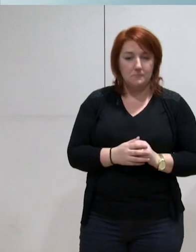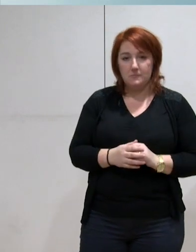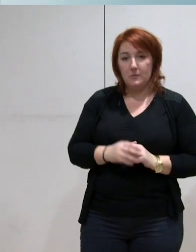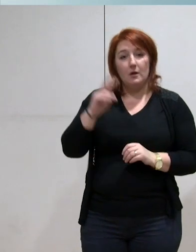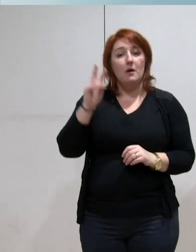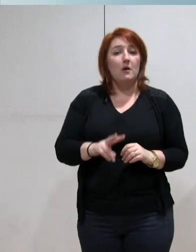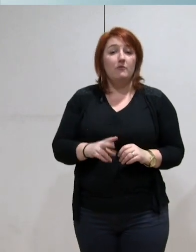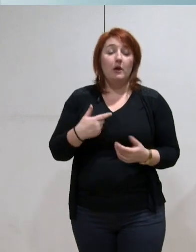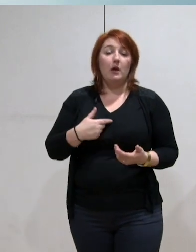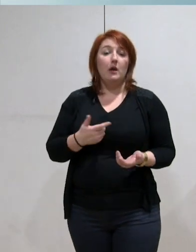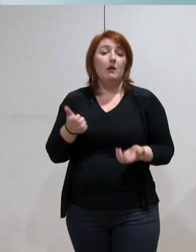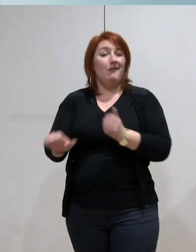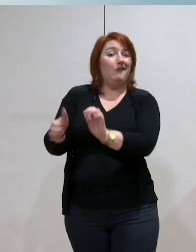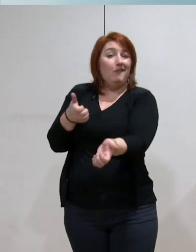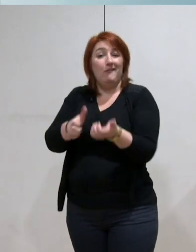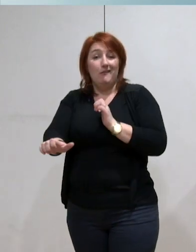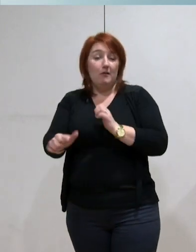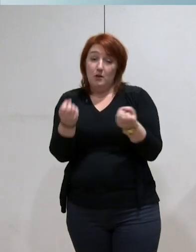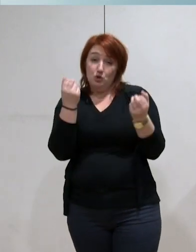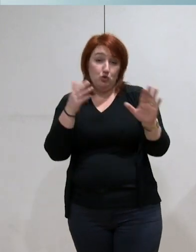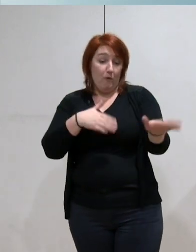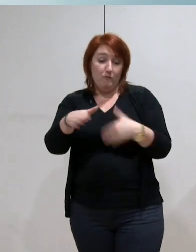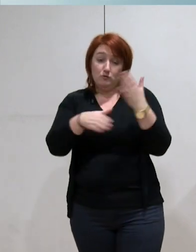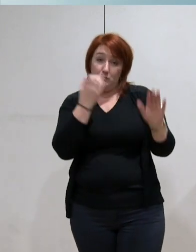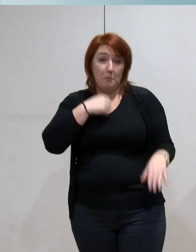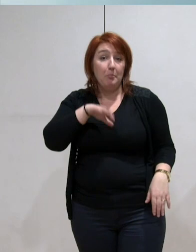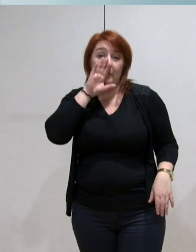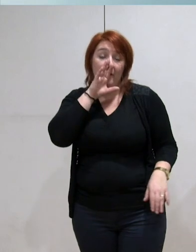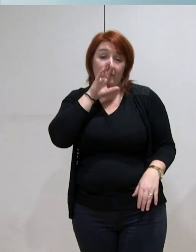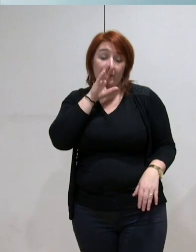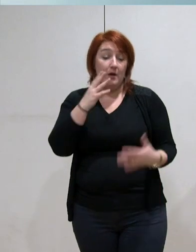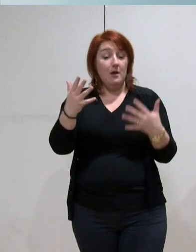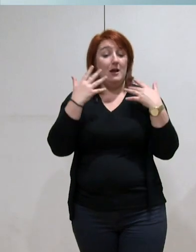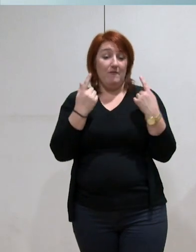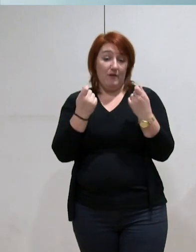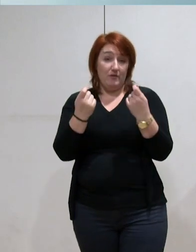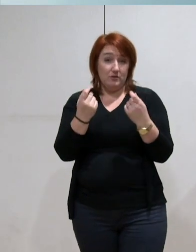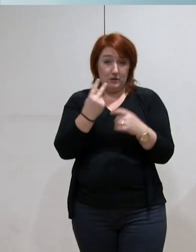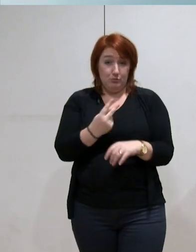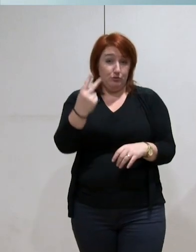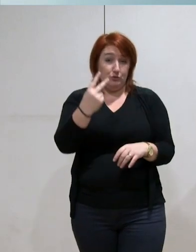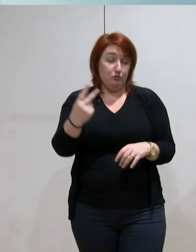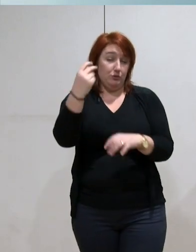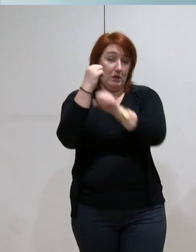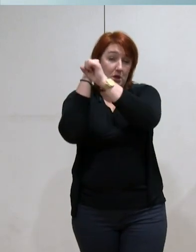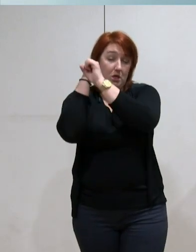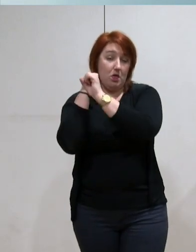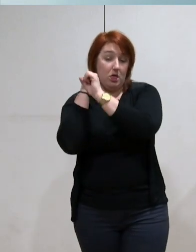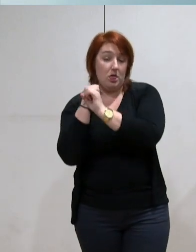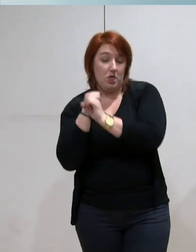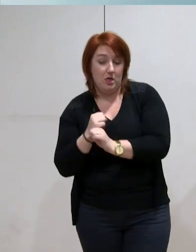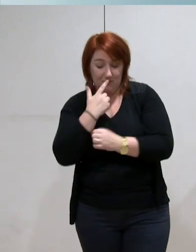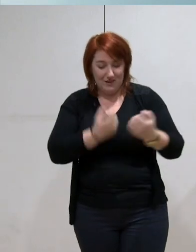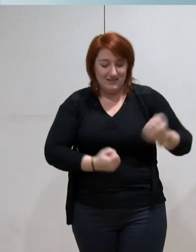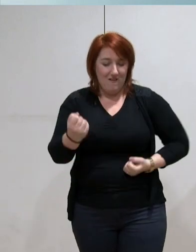le et n'importe qui comprendra que les frais financiers seront de plus en plus lourds à supporter et grèveront lourdement l'offre de